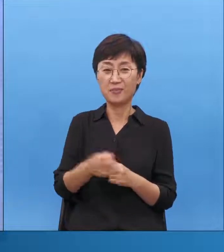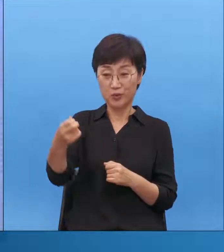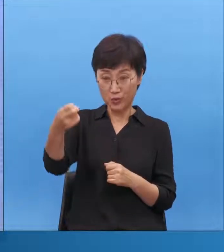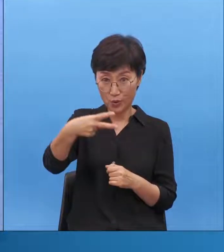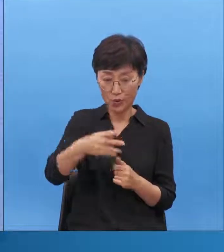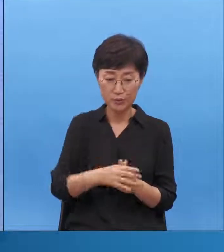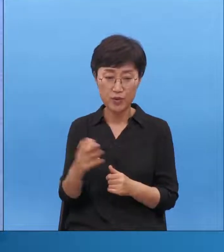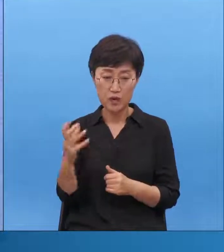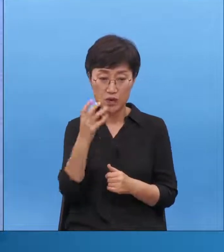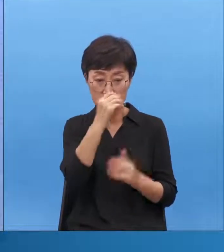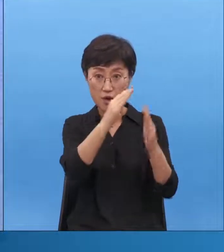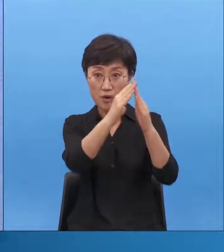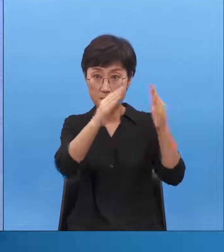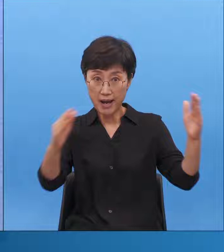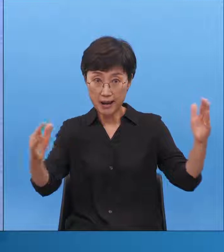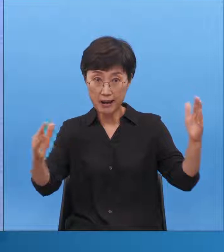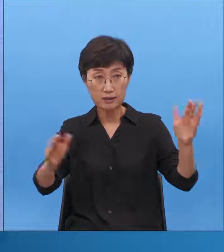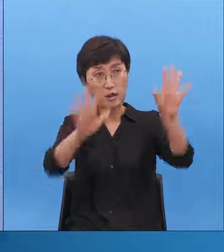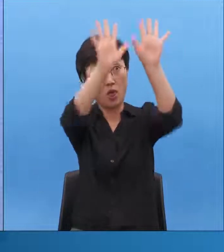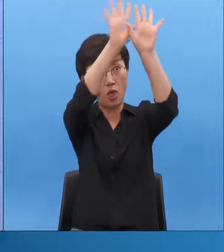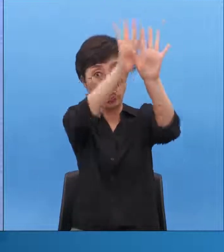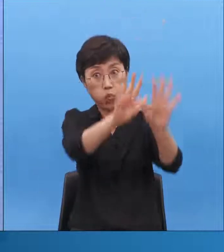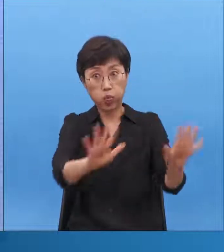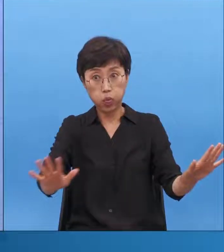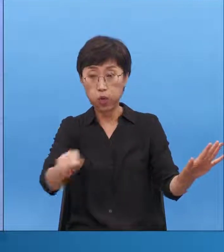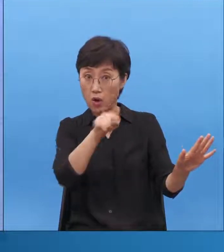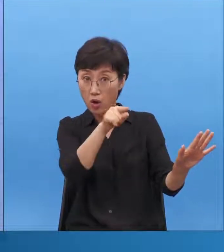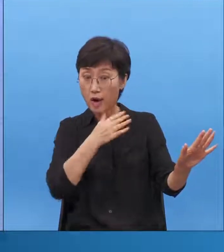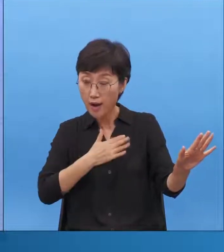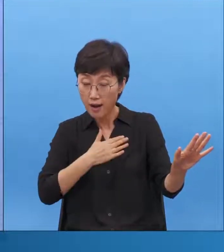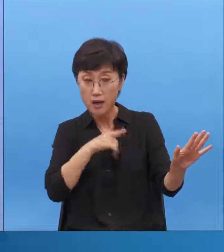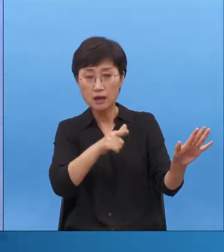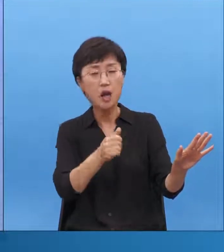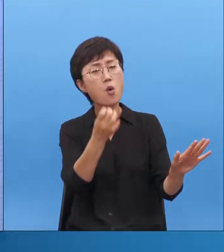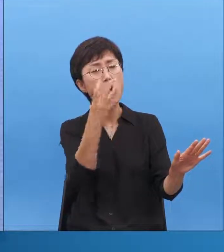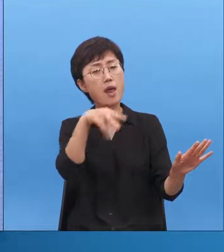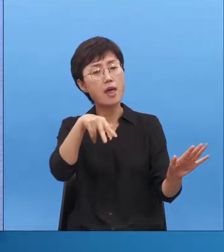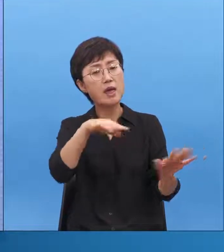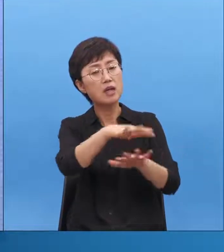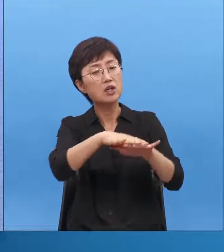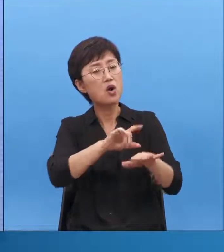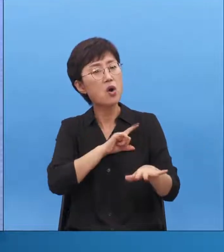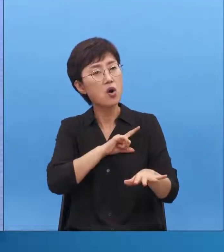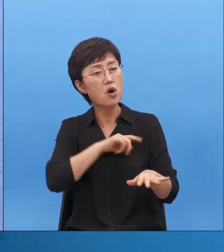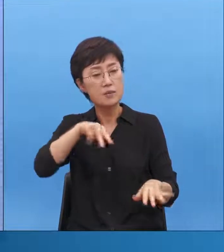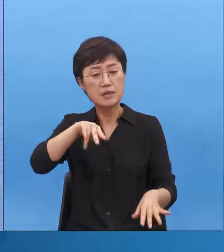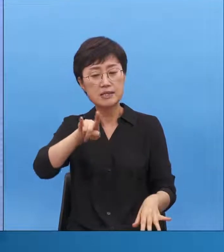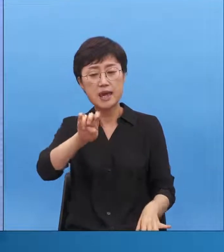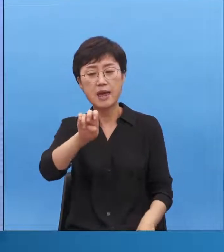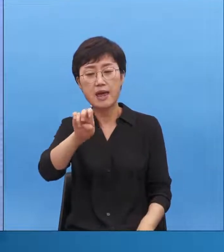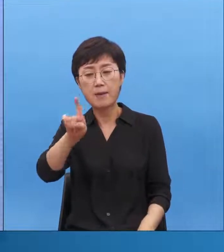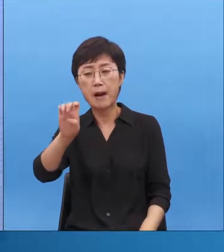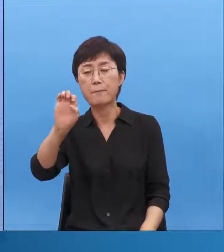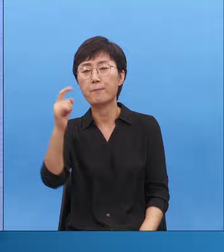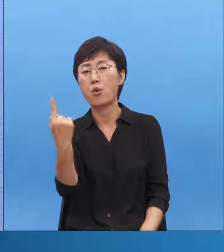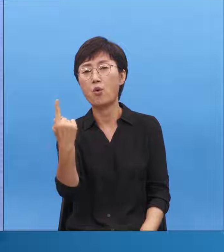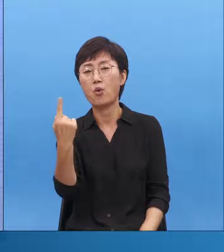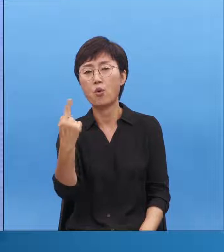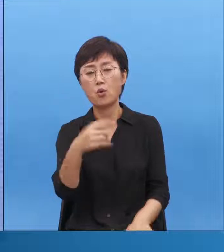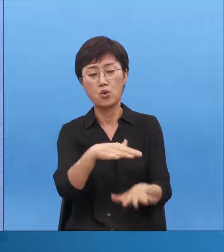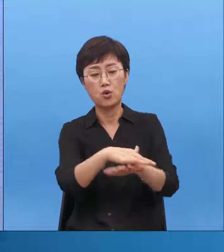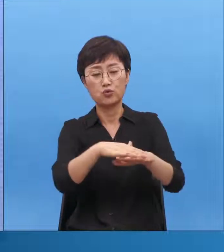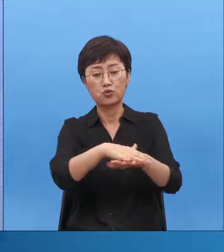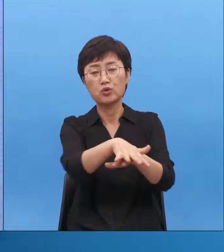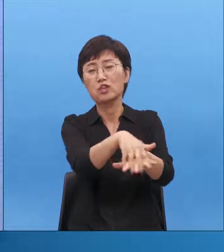성막에 휘장 있죠. 그게 세마포입니다. And what's really important is that the curtain or the linens in the synagogues, 더 the 중요한 거는 temple, 그